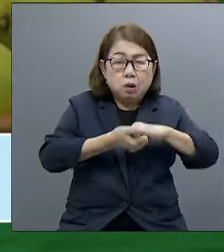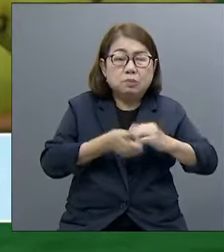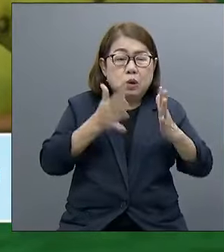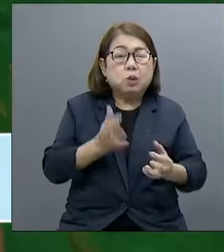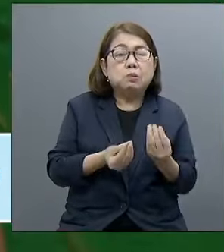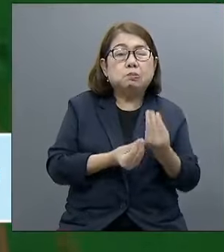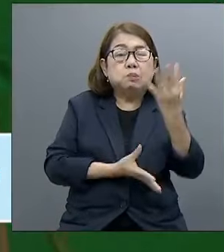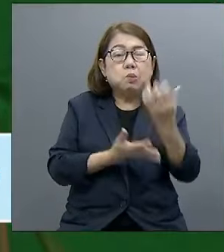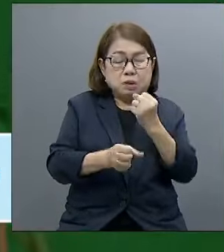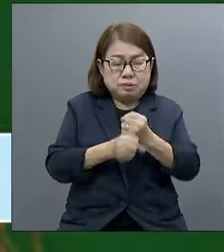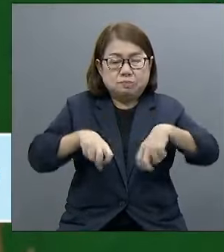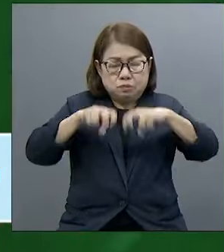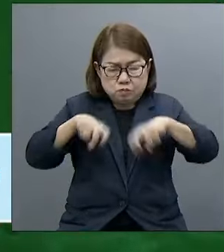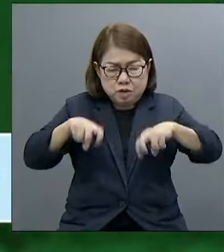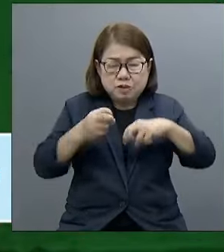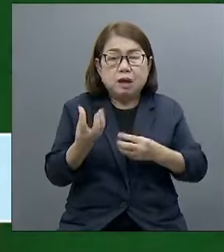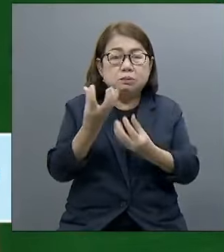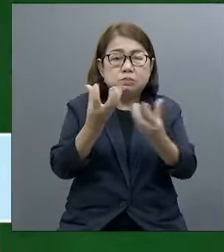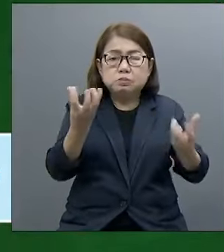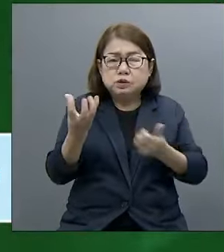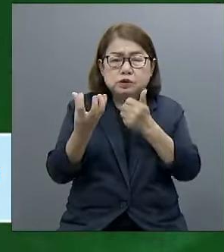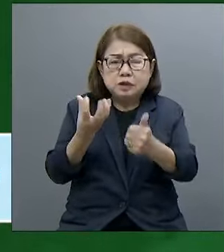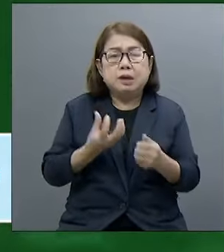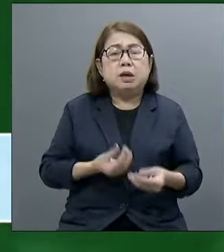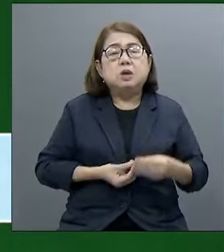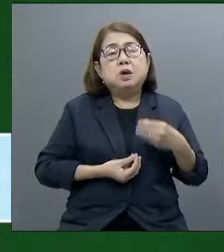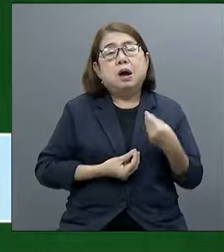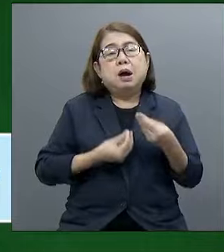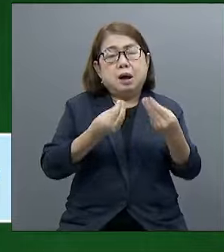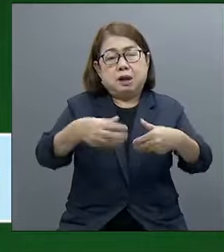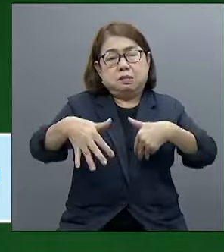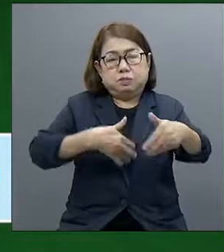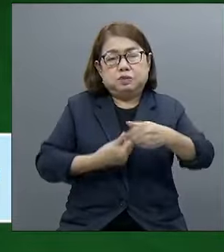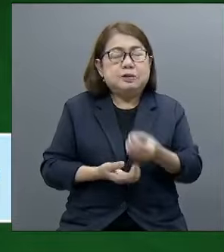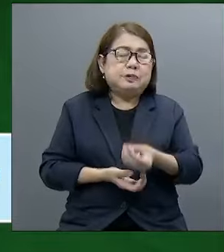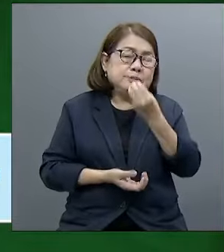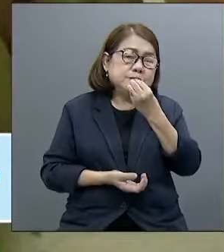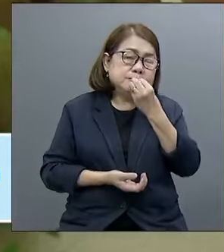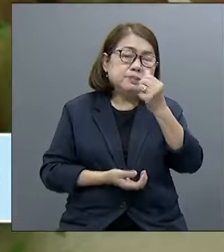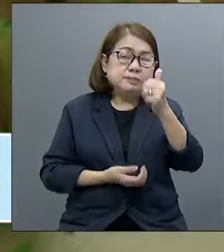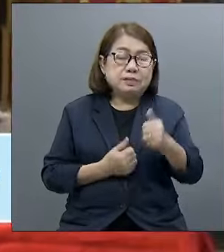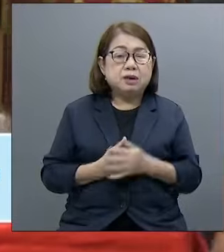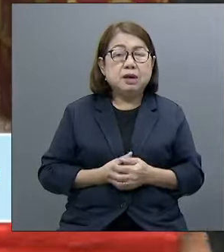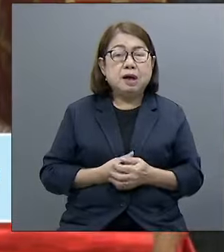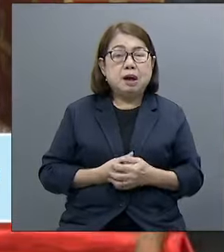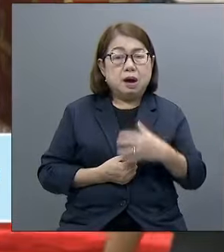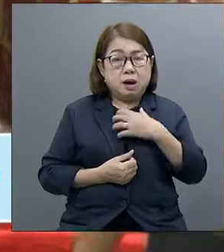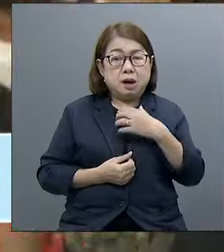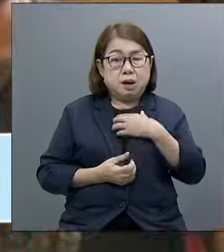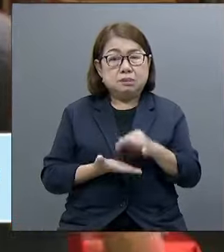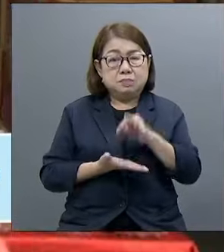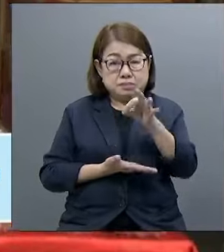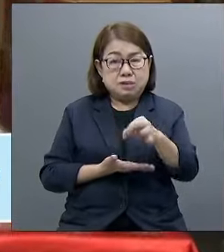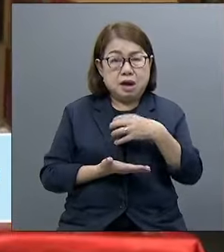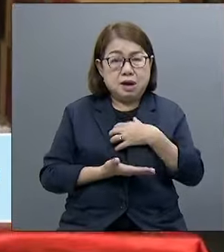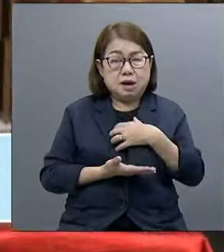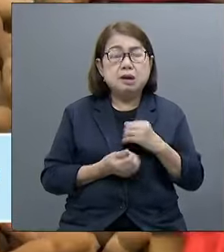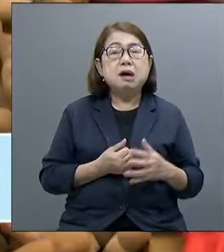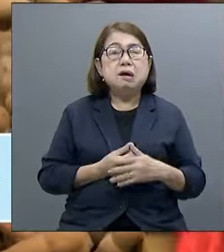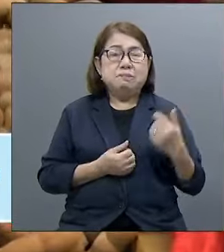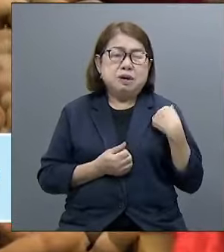นาศึกษาวิจัยผลผลิตให้มีคุณภาพเพื่อส่งต่อให้กับผู้บริโภคค่ะ และส่วนใครครับที่อยากจะซื้อสินค้าทางการเกษตรเนี่ยเขาก็มี